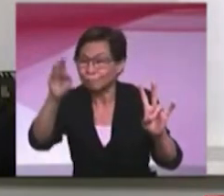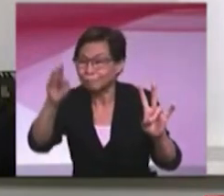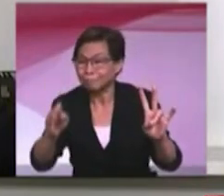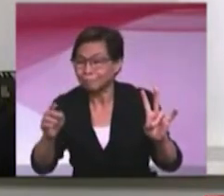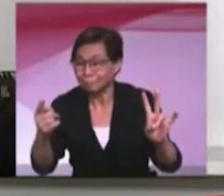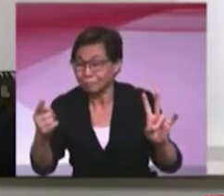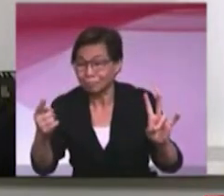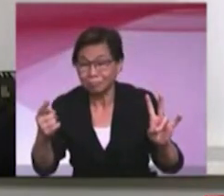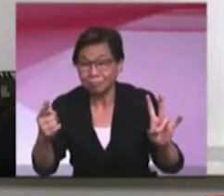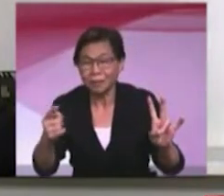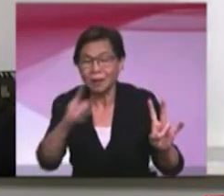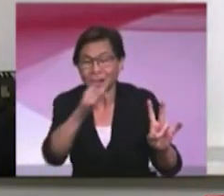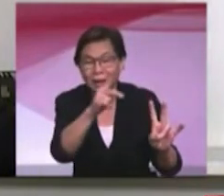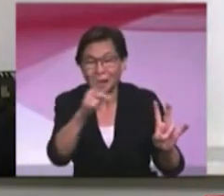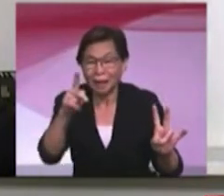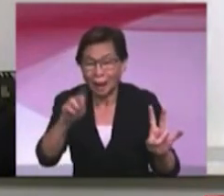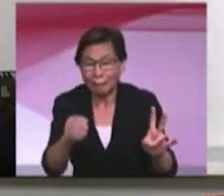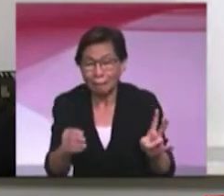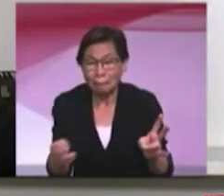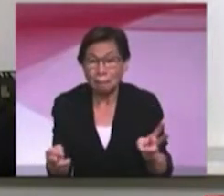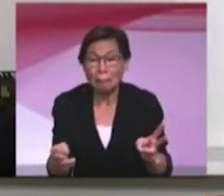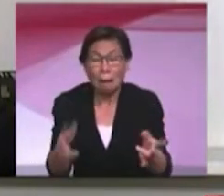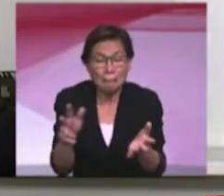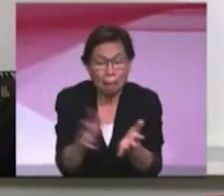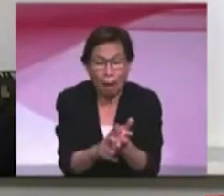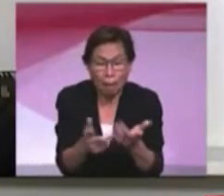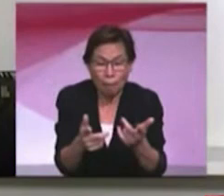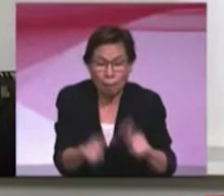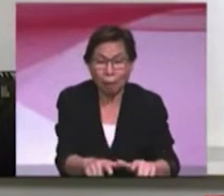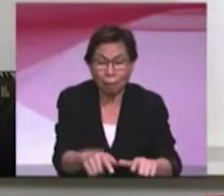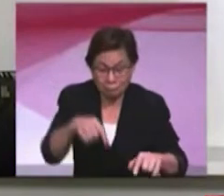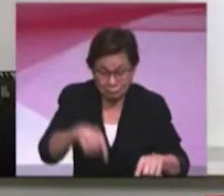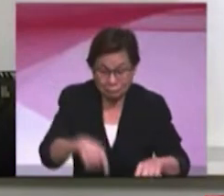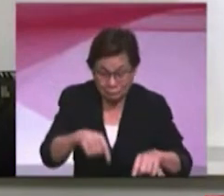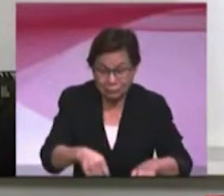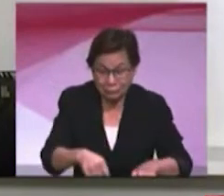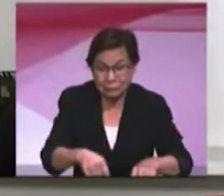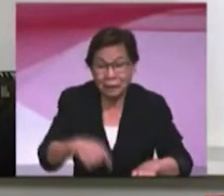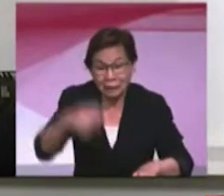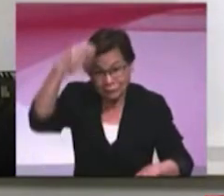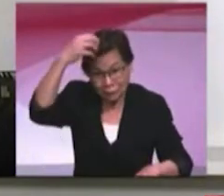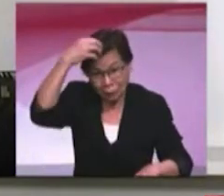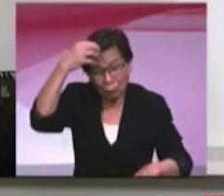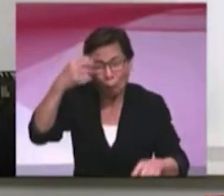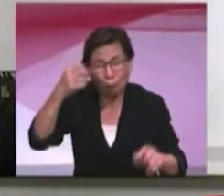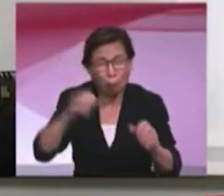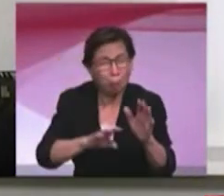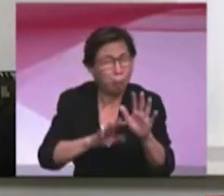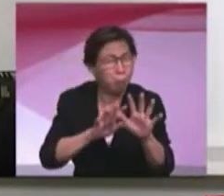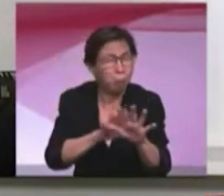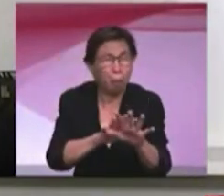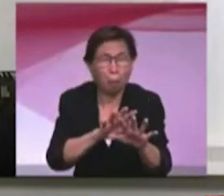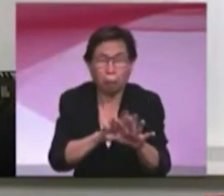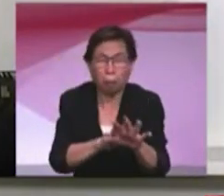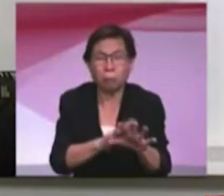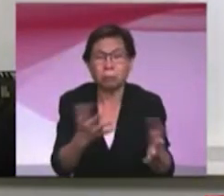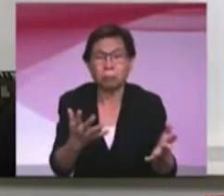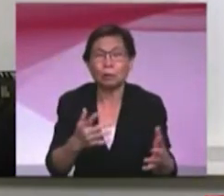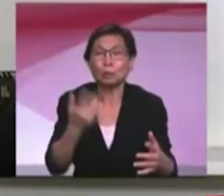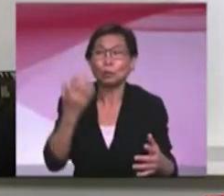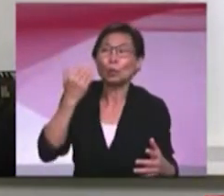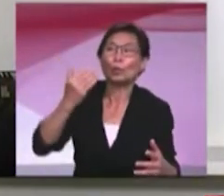Januari, KKM mengesahkan berlaku penularan tempatan yang tinggi. Dulu kita